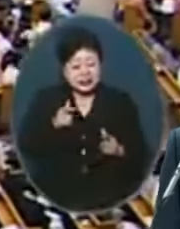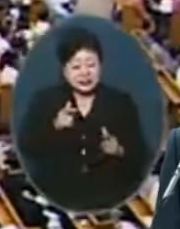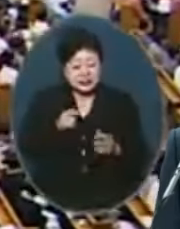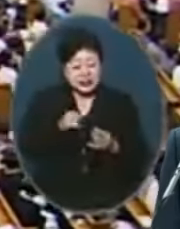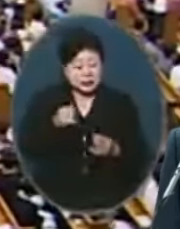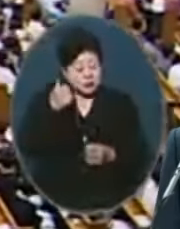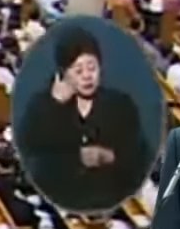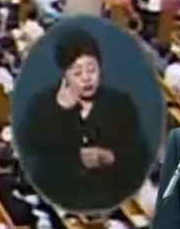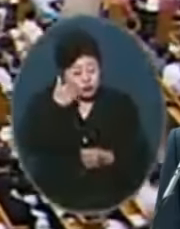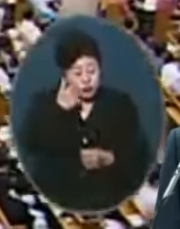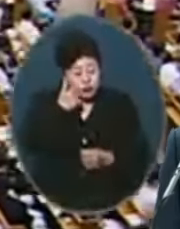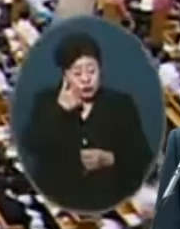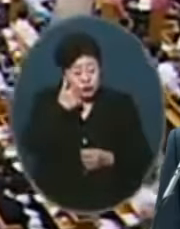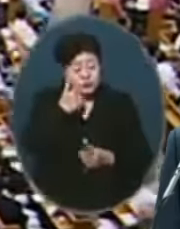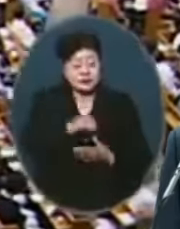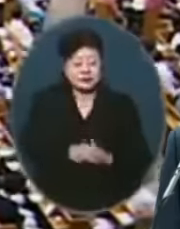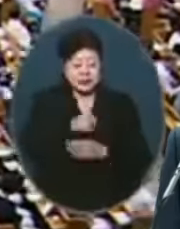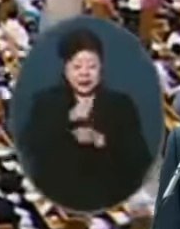있느냐?